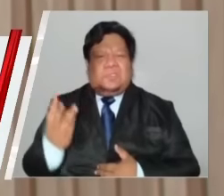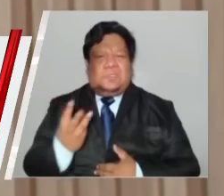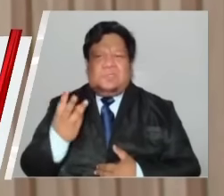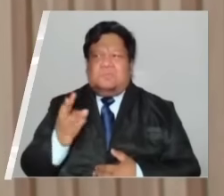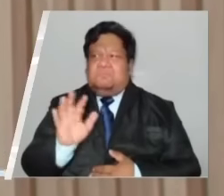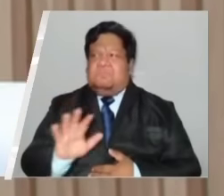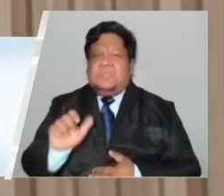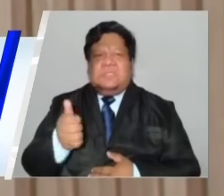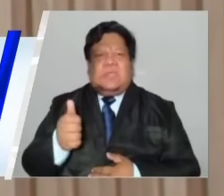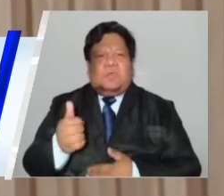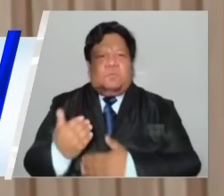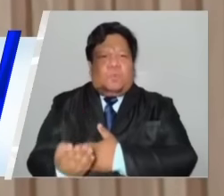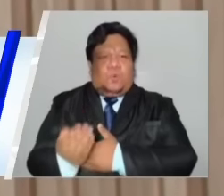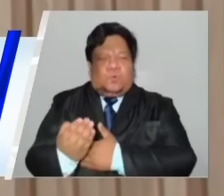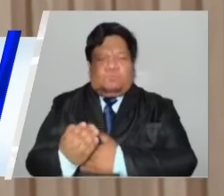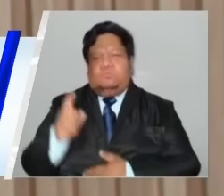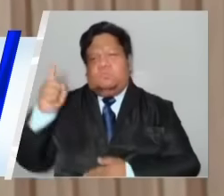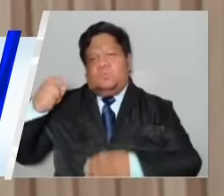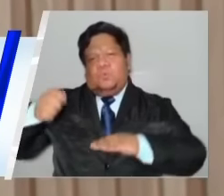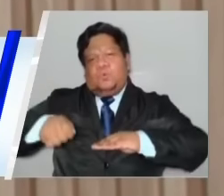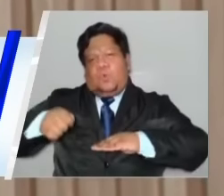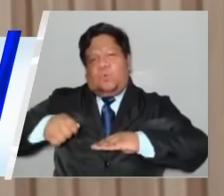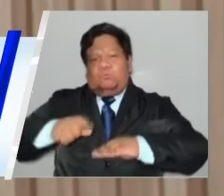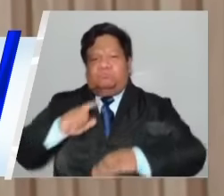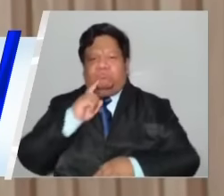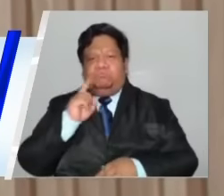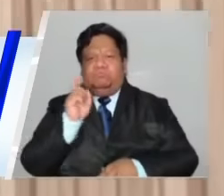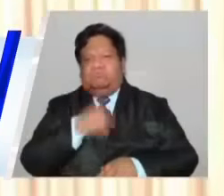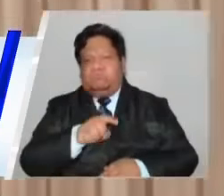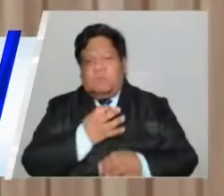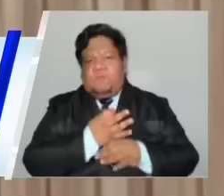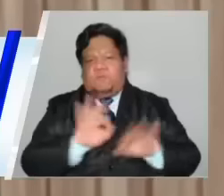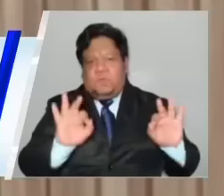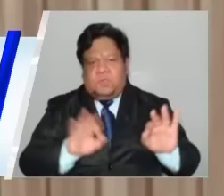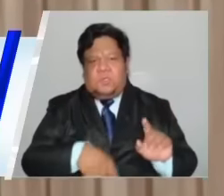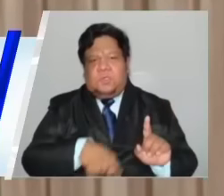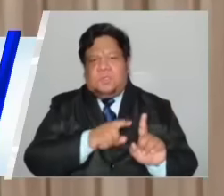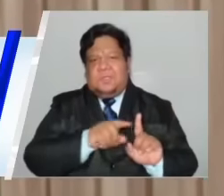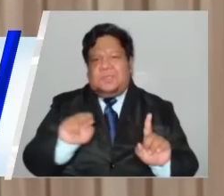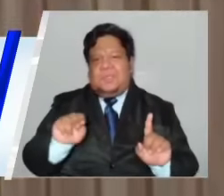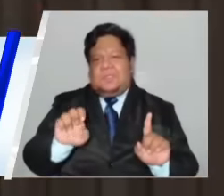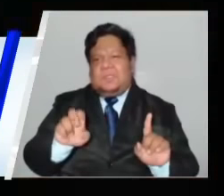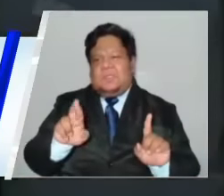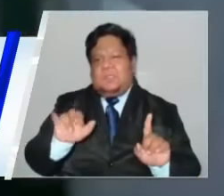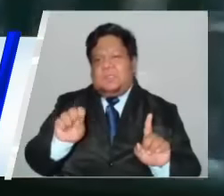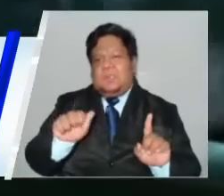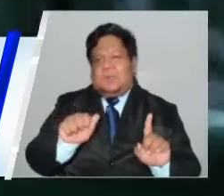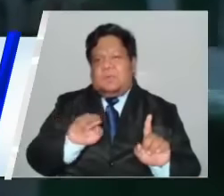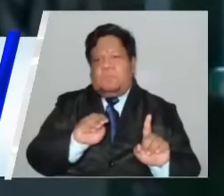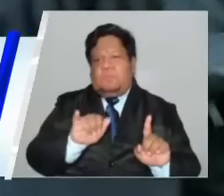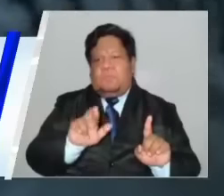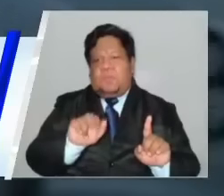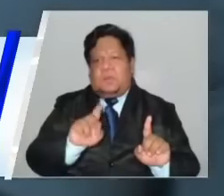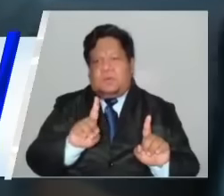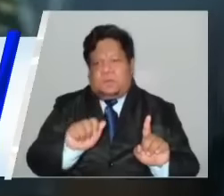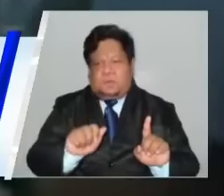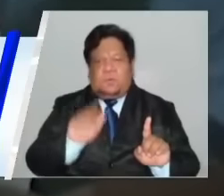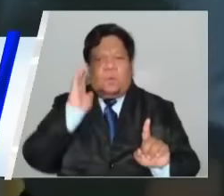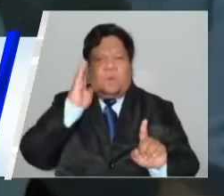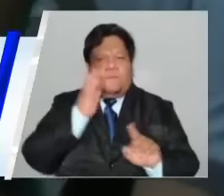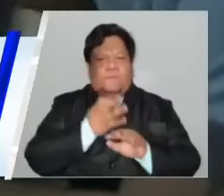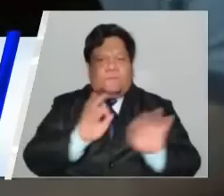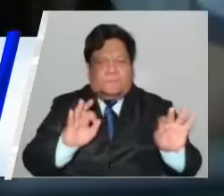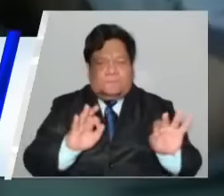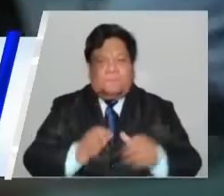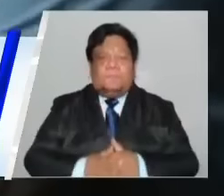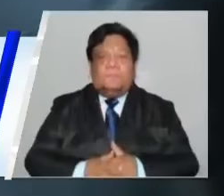order ni Nerissa Miranda. We will release her upon clear. Nakatakdasan ang ibalik sa Pasay